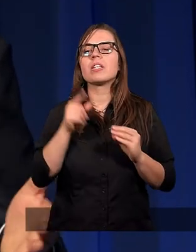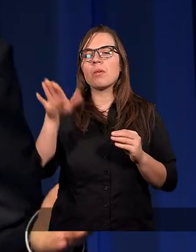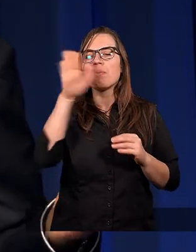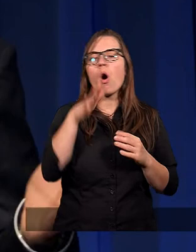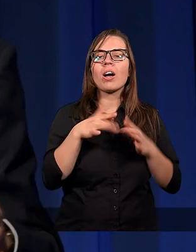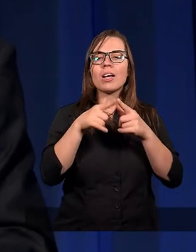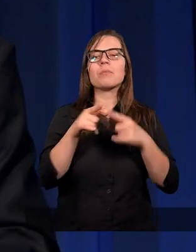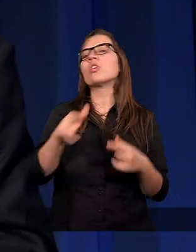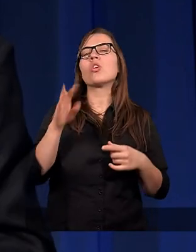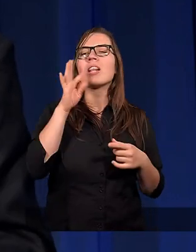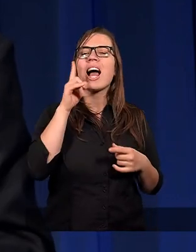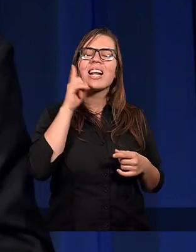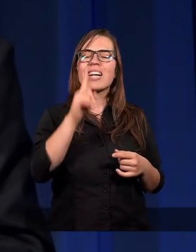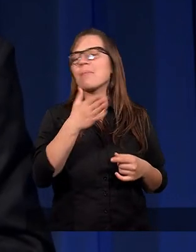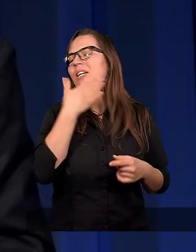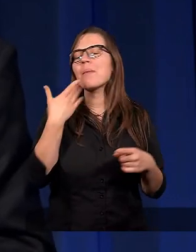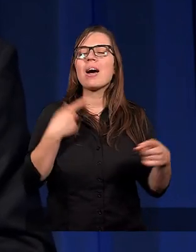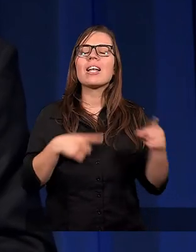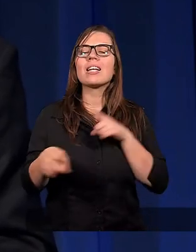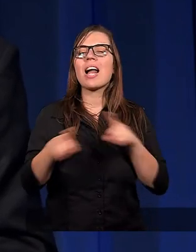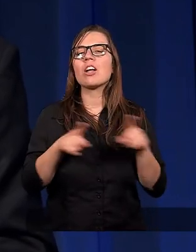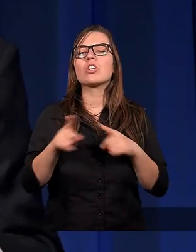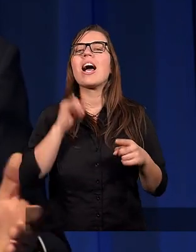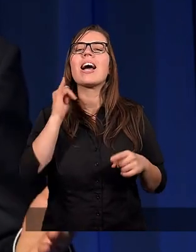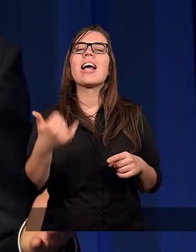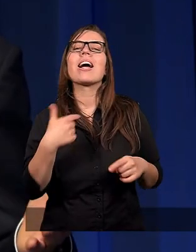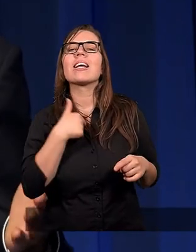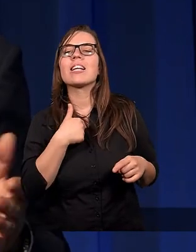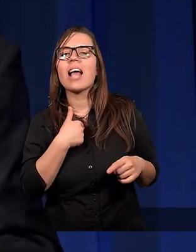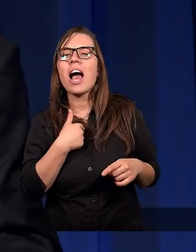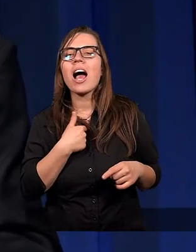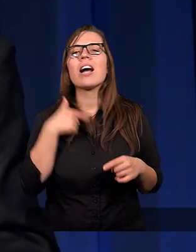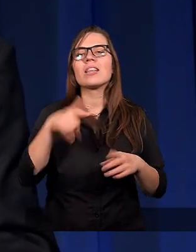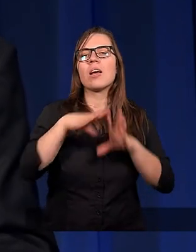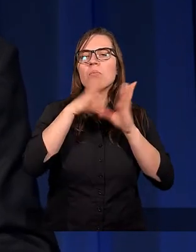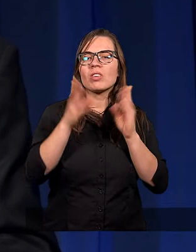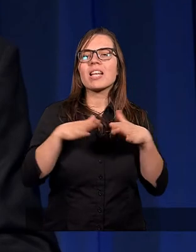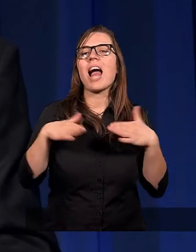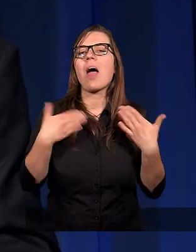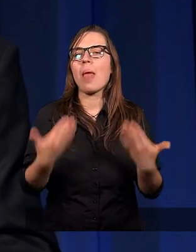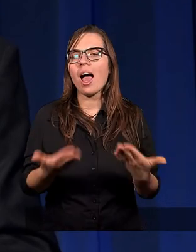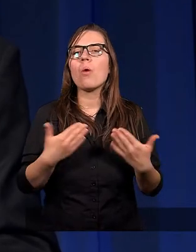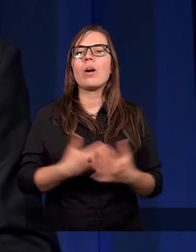i to tak naprawdę nie ma znaczenia, jakie ja temu wszystkiemu nadałem.